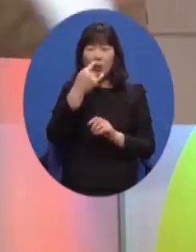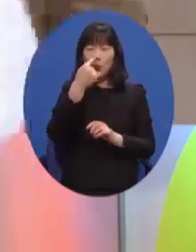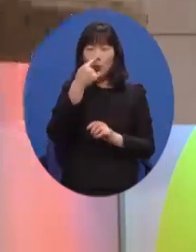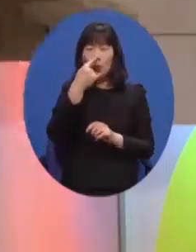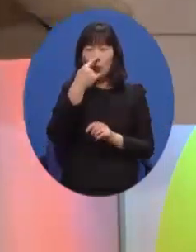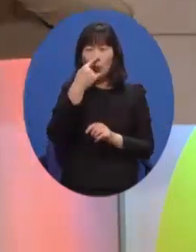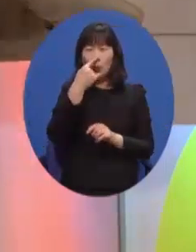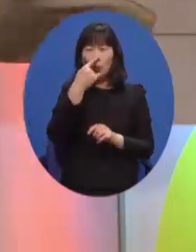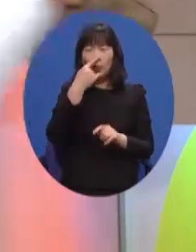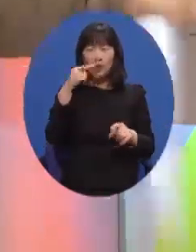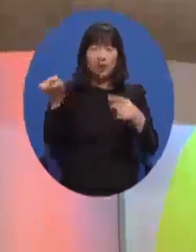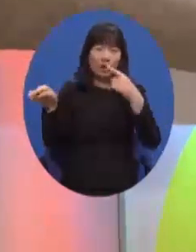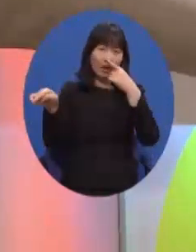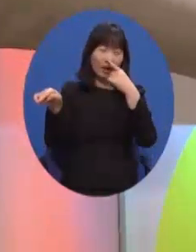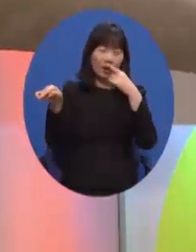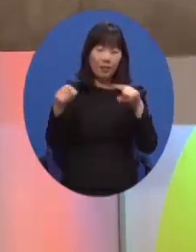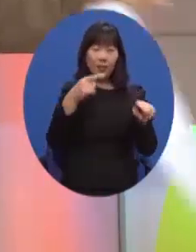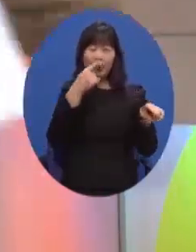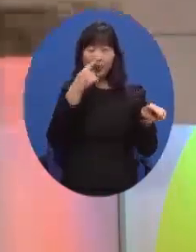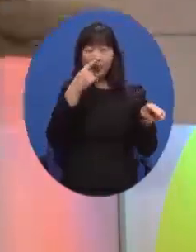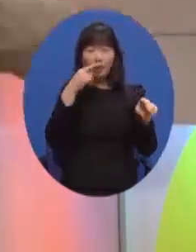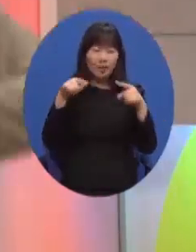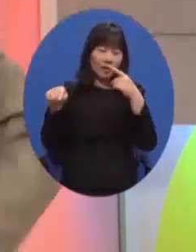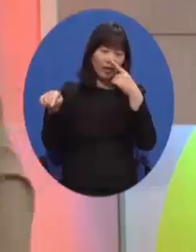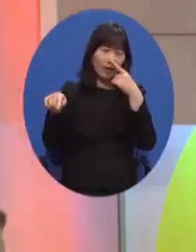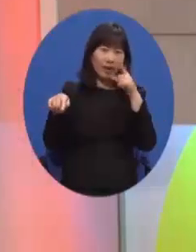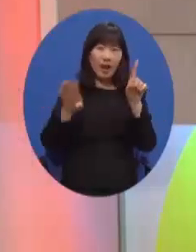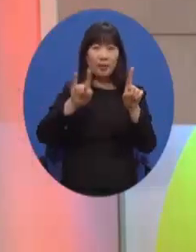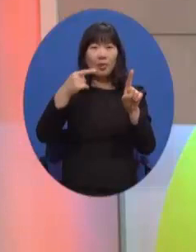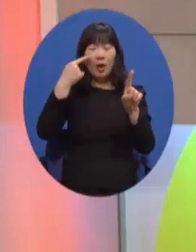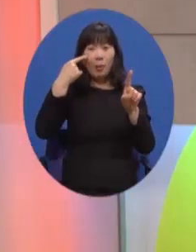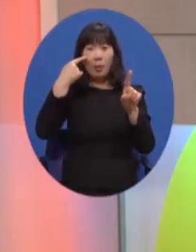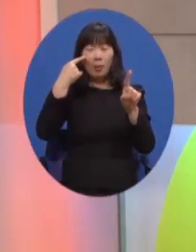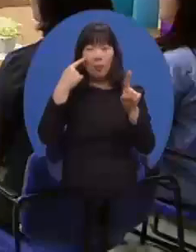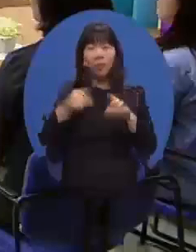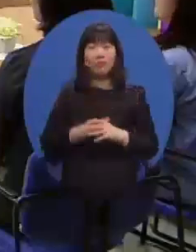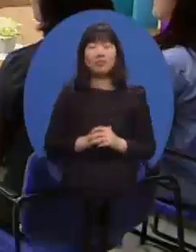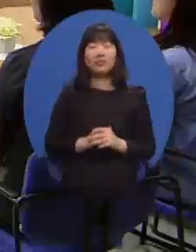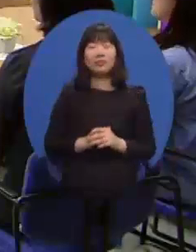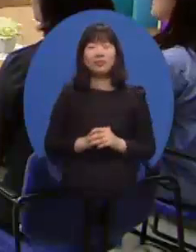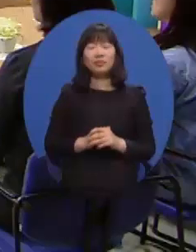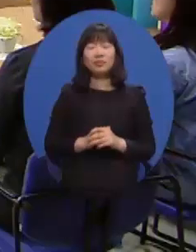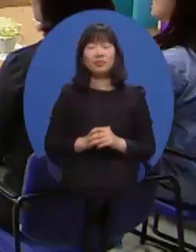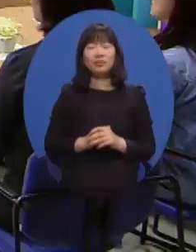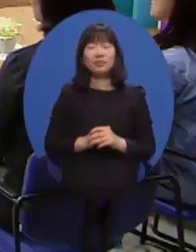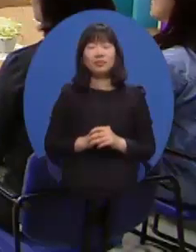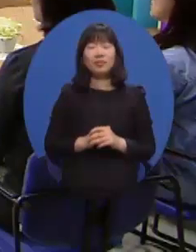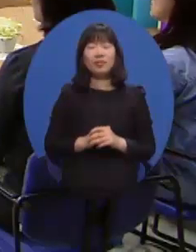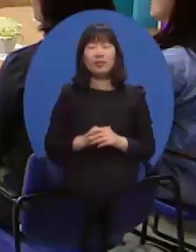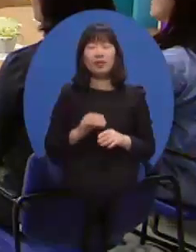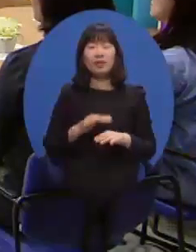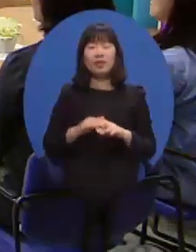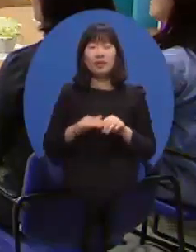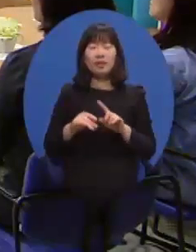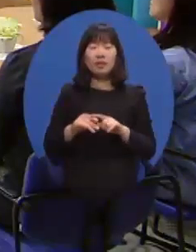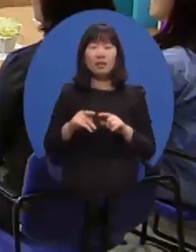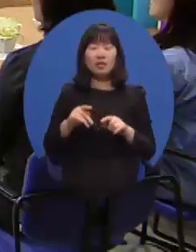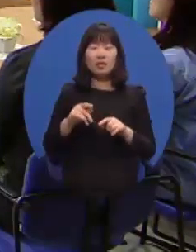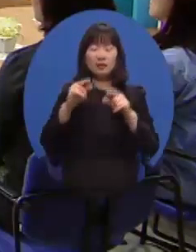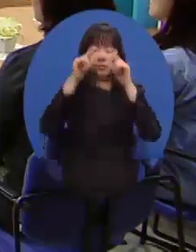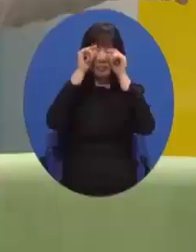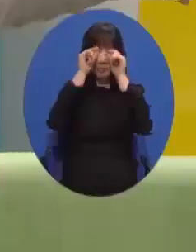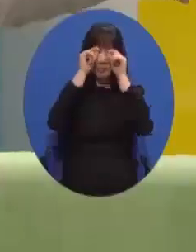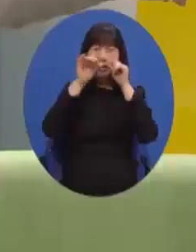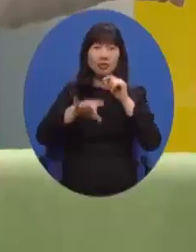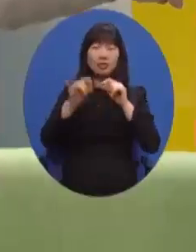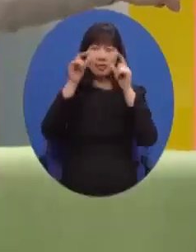코에다가 이렇게 번갈아 가면서 이렇게 대시는 겁니다. 한번 해보시죠. 네. 이걸 피고 요 손가락으로만요. 네네네네. 눈 감고요. 아니요,